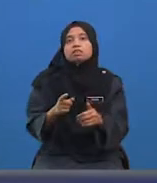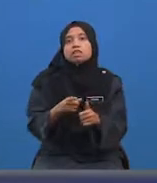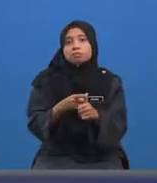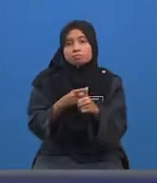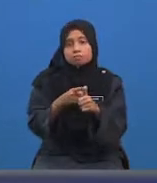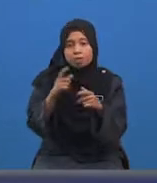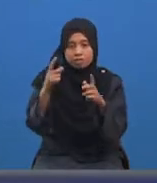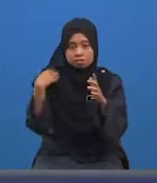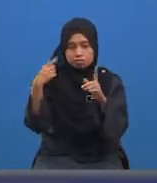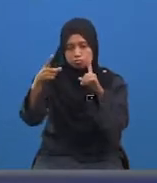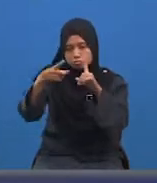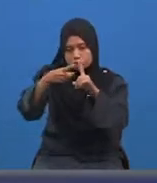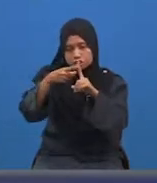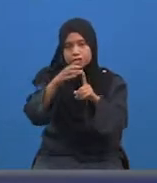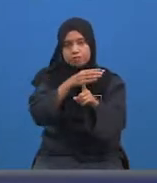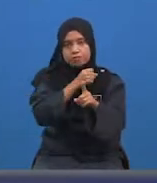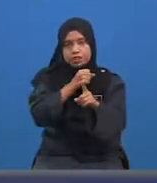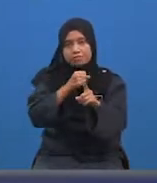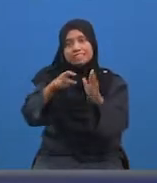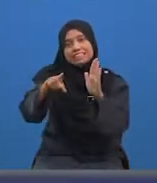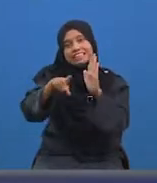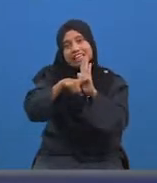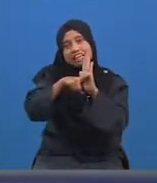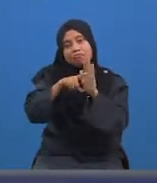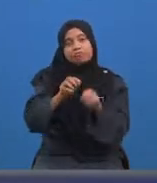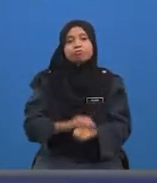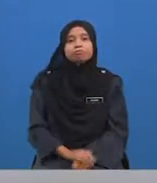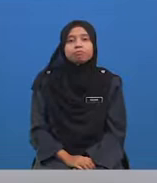kesan positif dan juga kesan negatif.